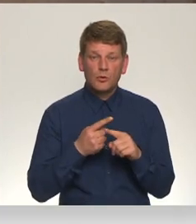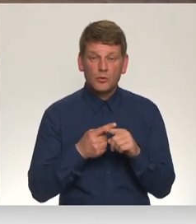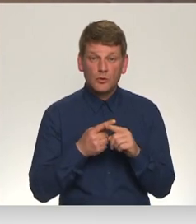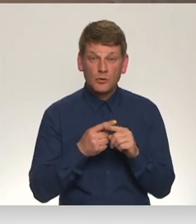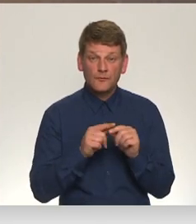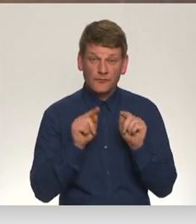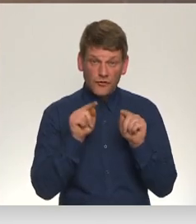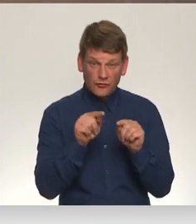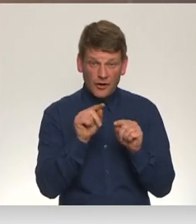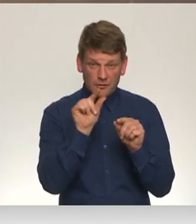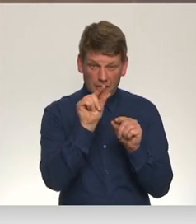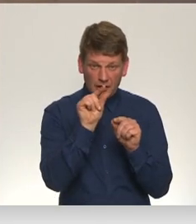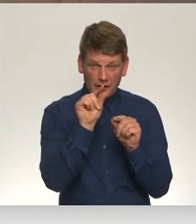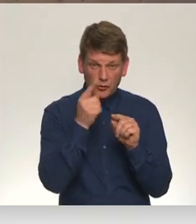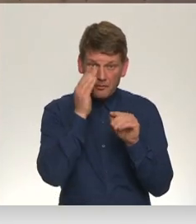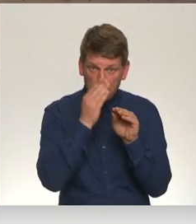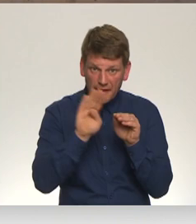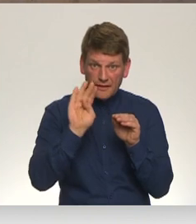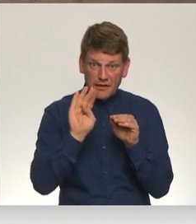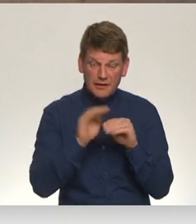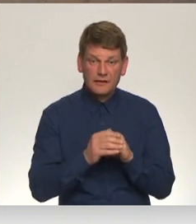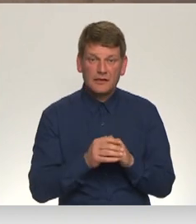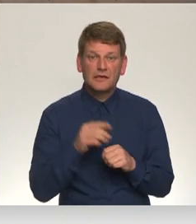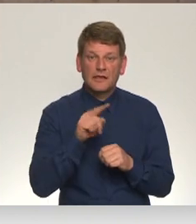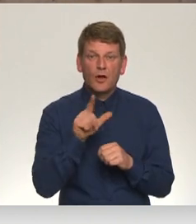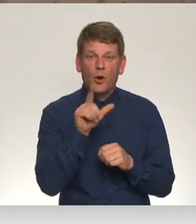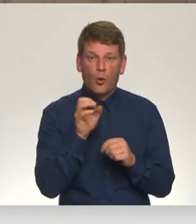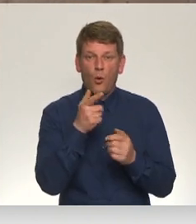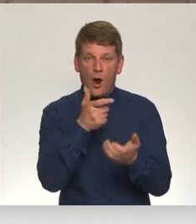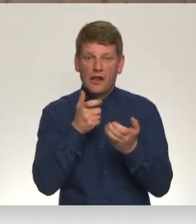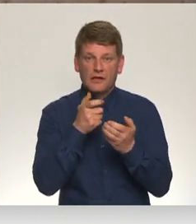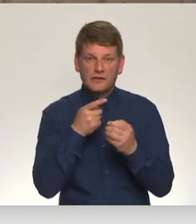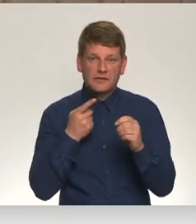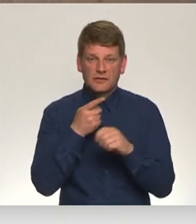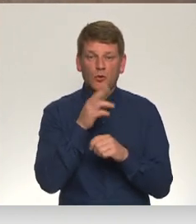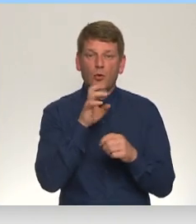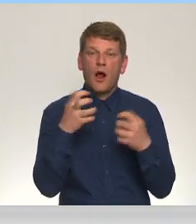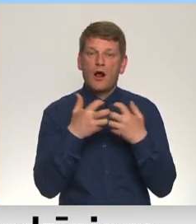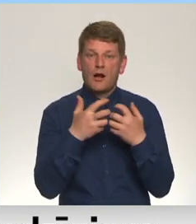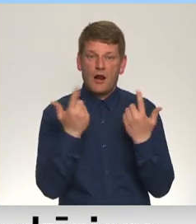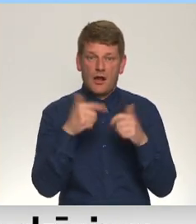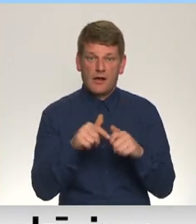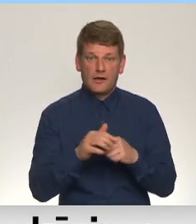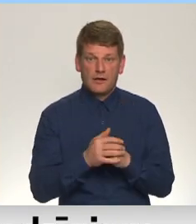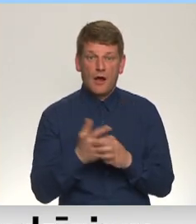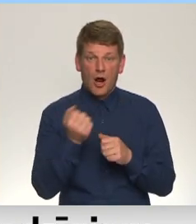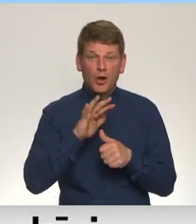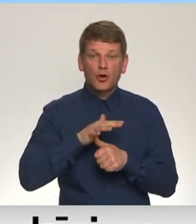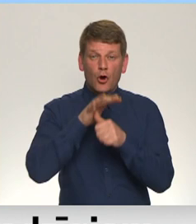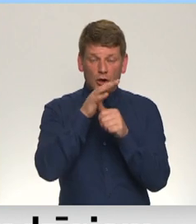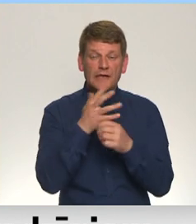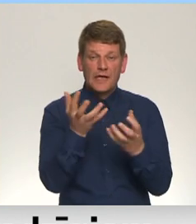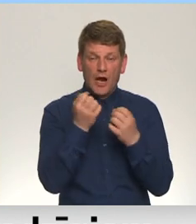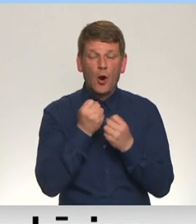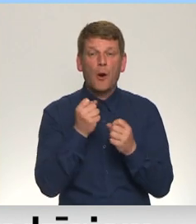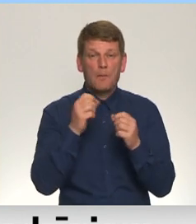un šeit mazu bedrīti. Un tās ir lodes no kara laika. Ar dronu iegūtie